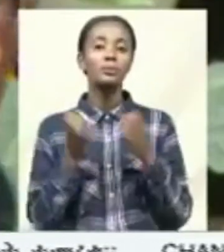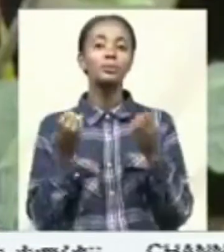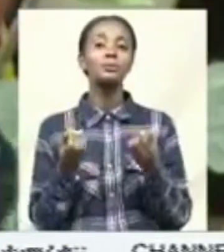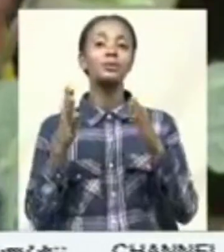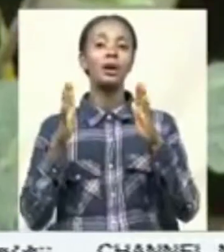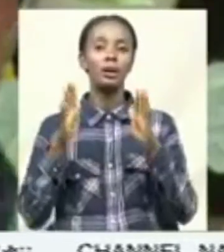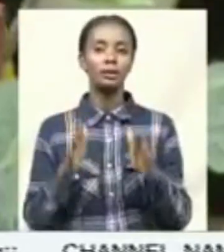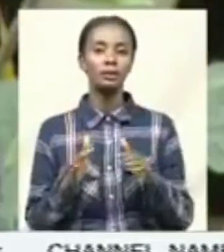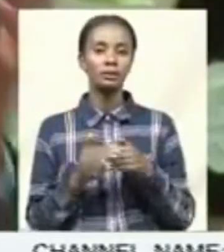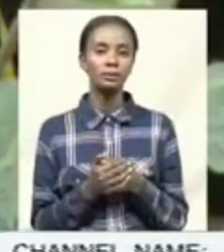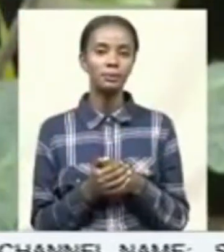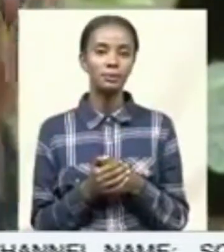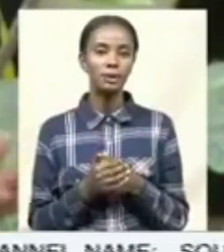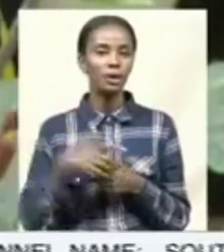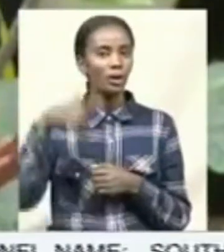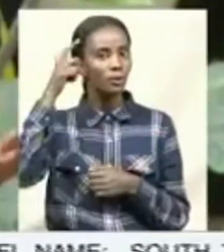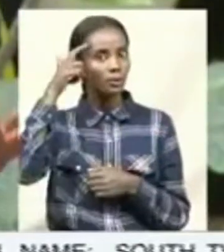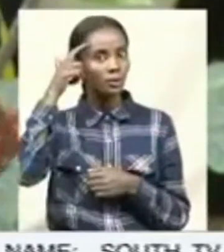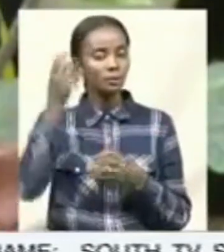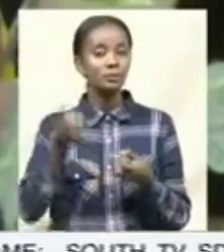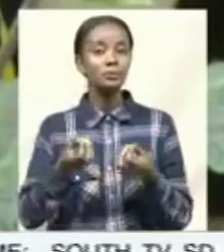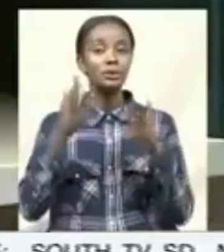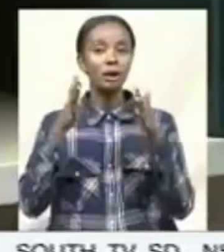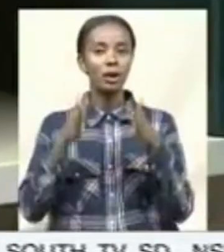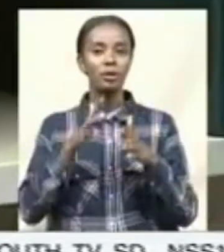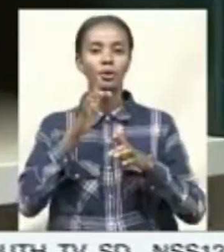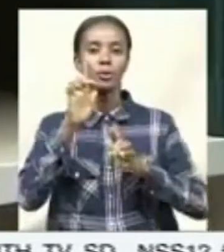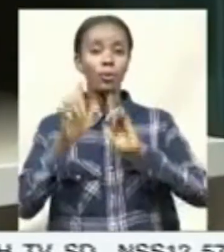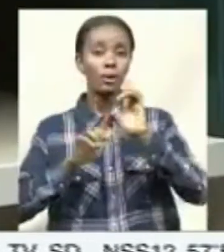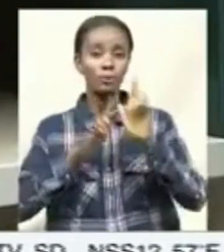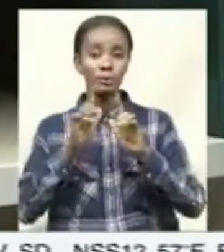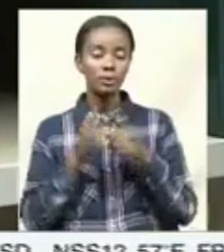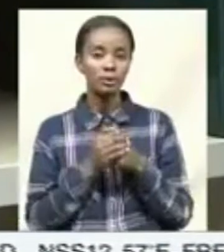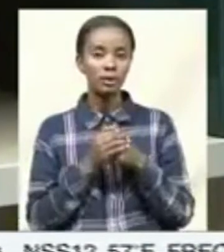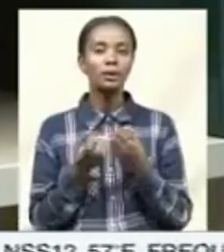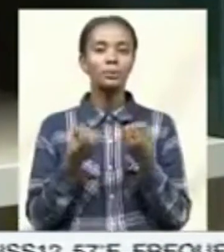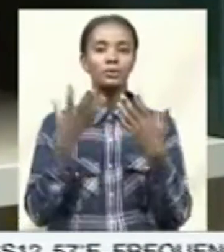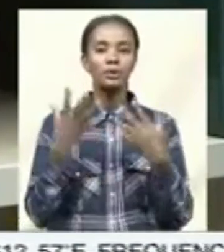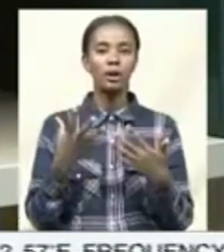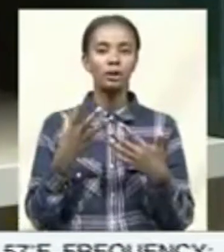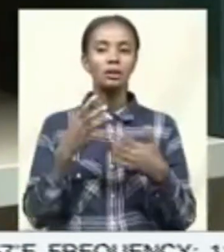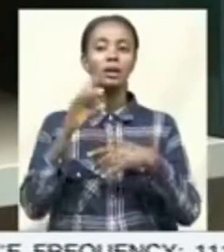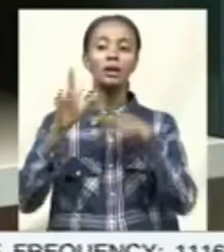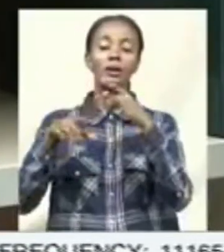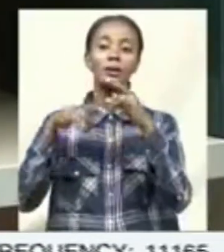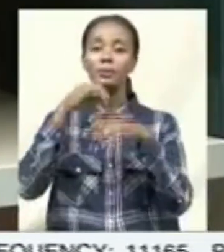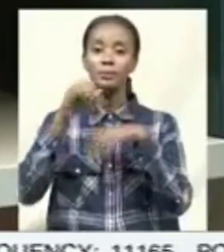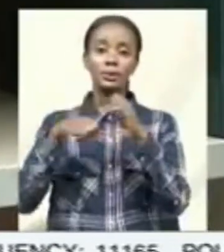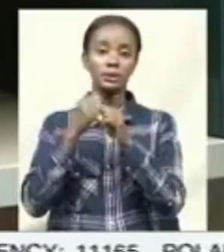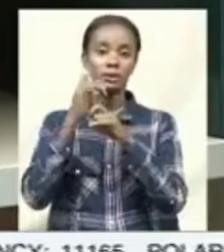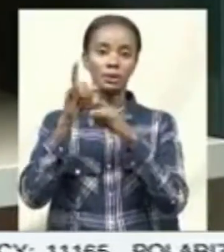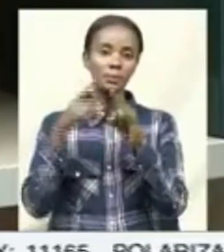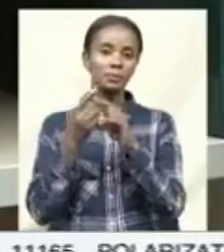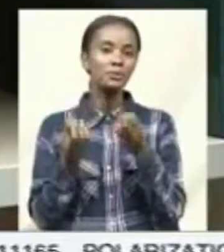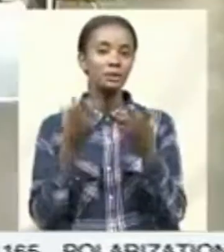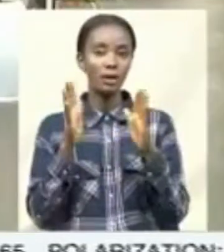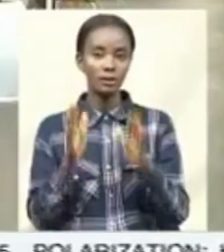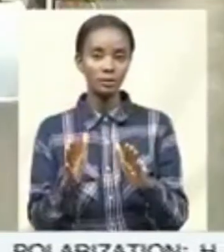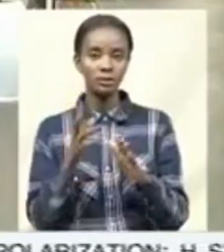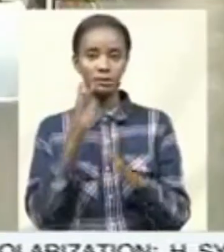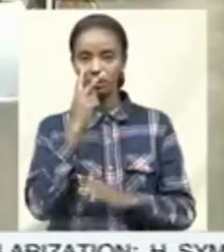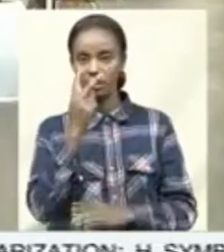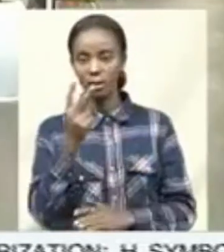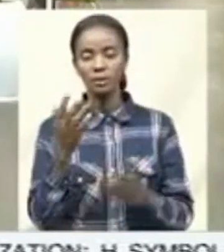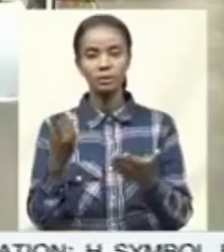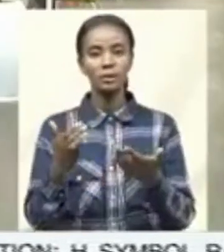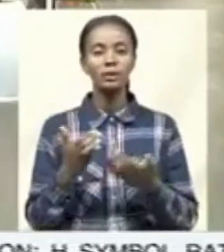የብዛህነትን የእውቀትን ብዛህነት የቋንቋንም ብዛህነት የእድሜ ዘመንንም ብዛህነት